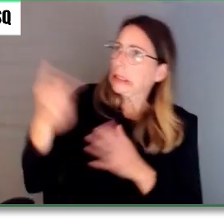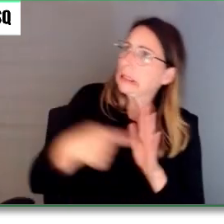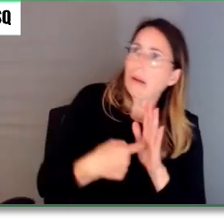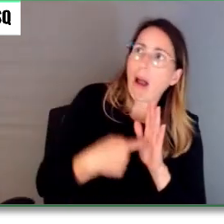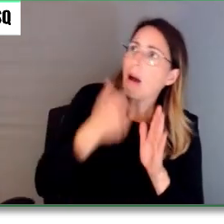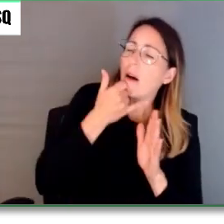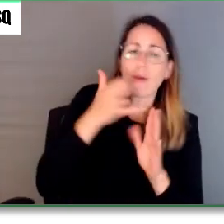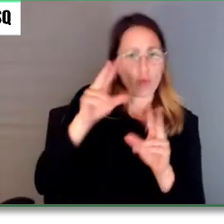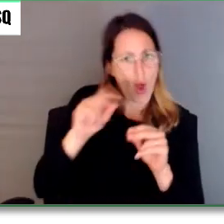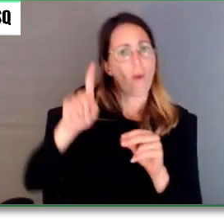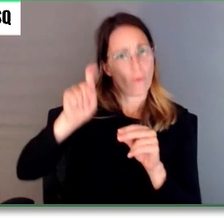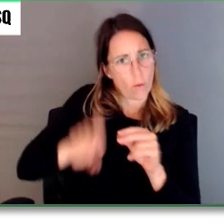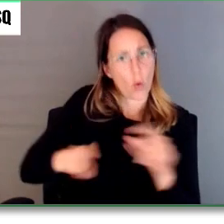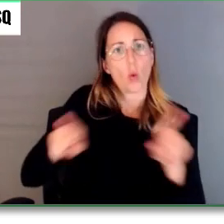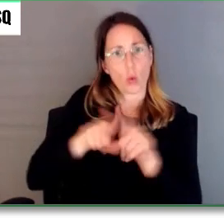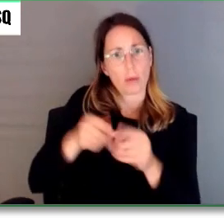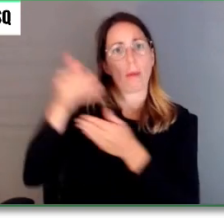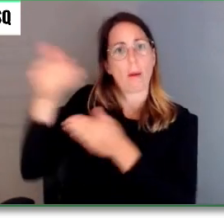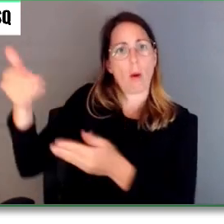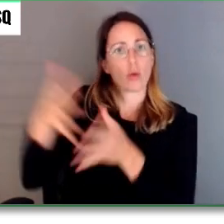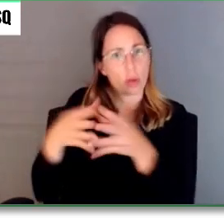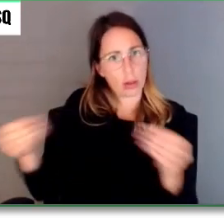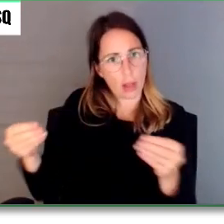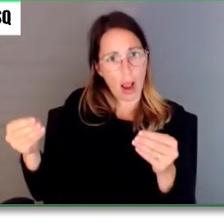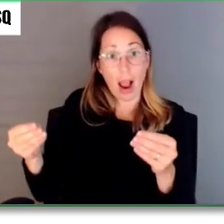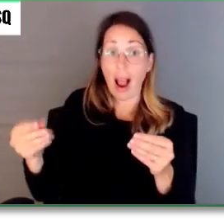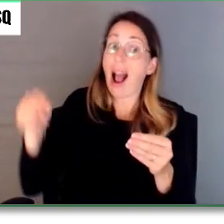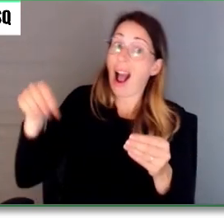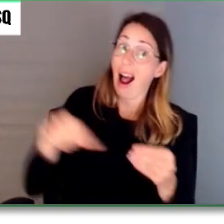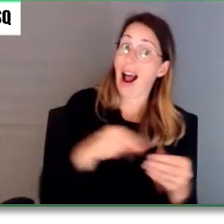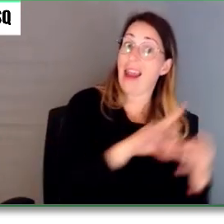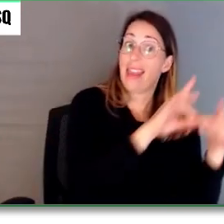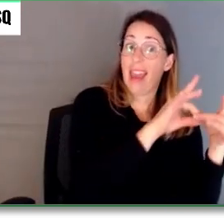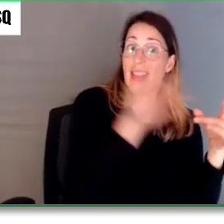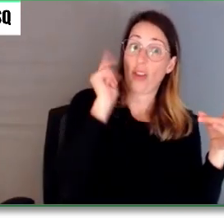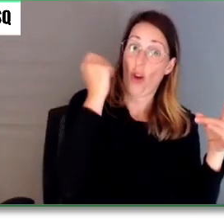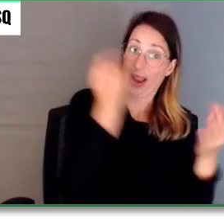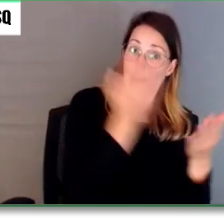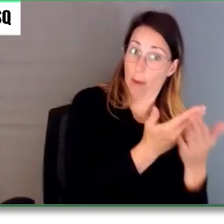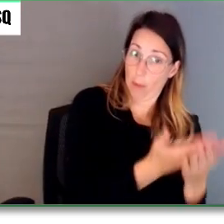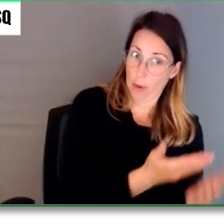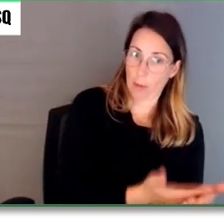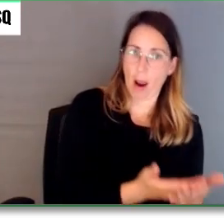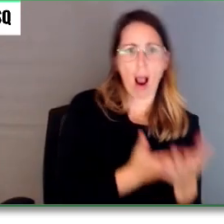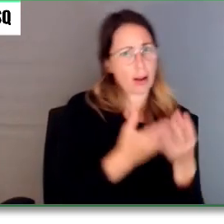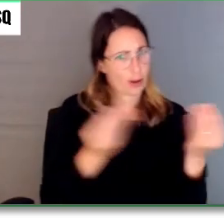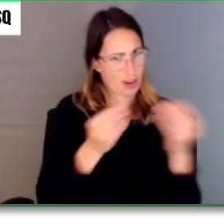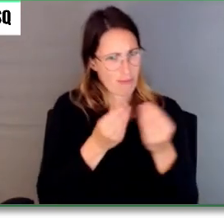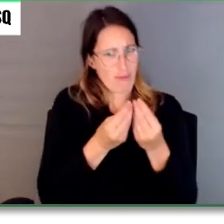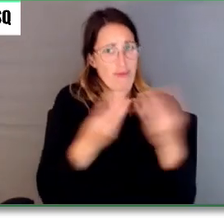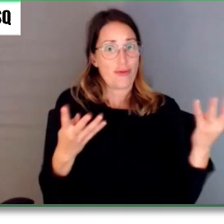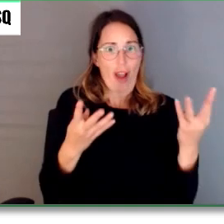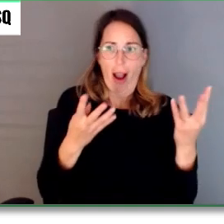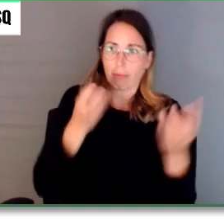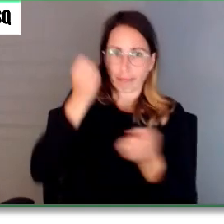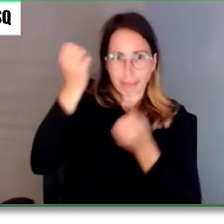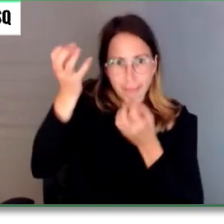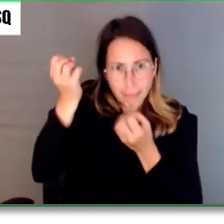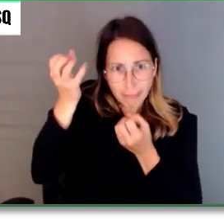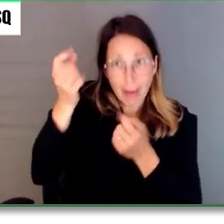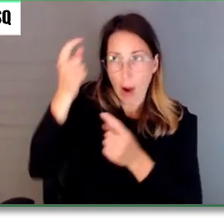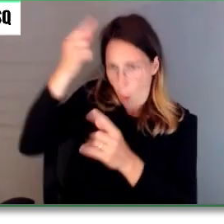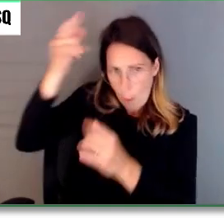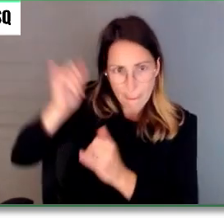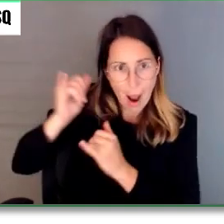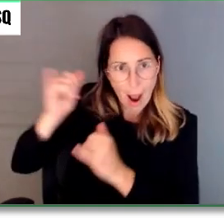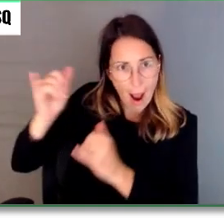solutions basées sur des données probantes. Et depuis ce moment-là, on a développé beaucoup de solutions pour que tout le monde ait la même compréhension théorique. Brièvement, nous